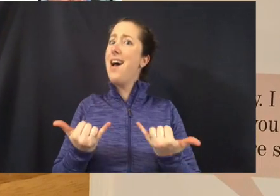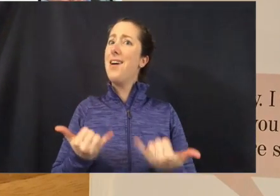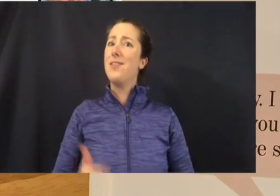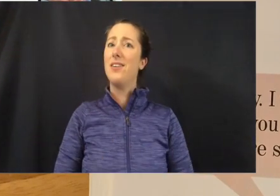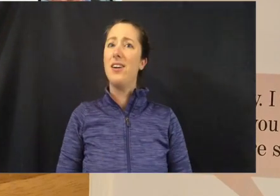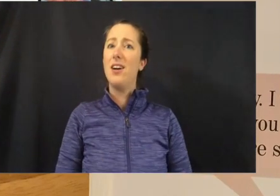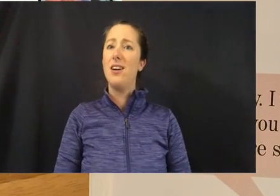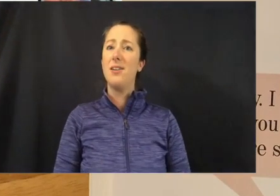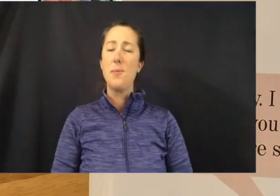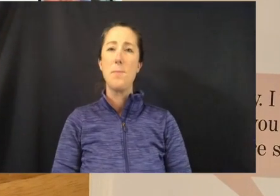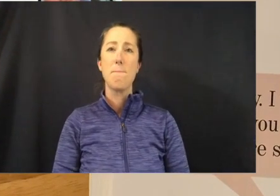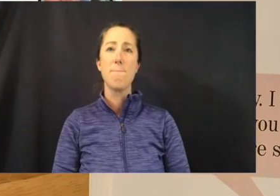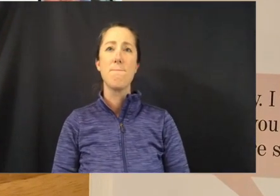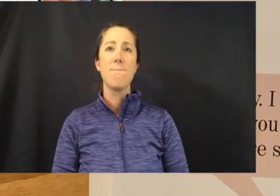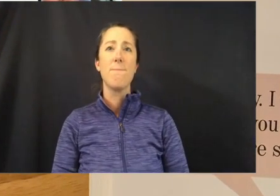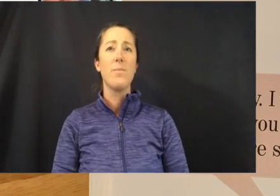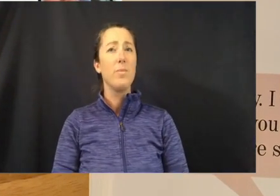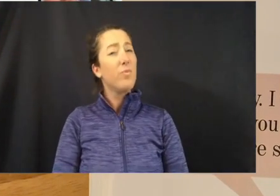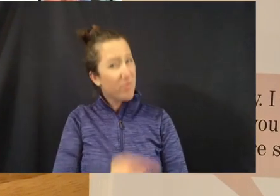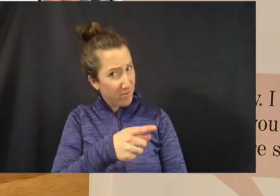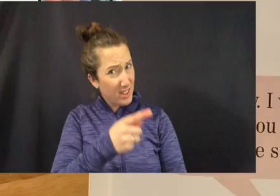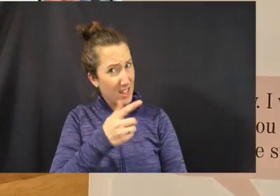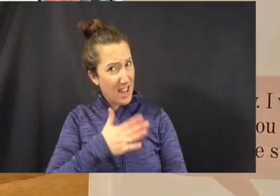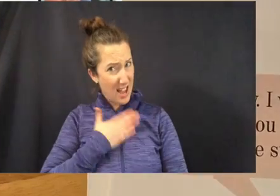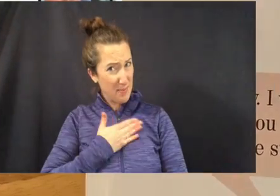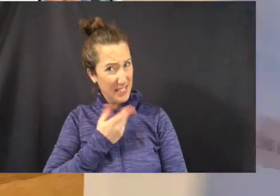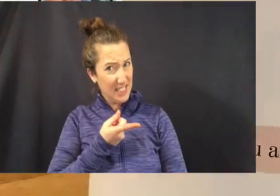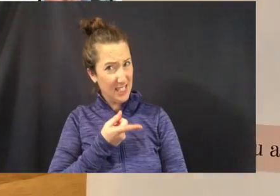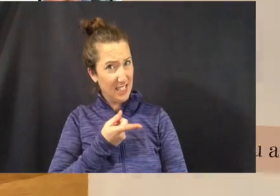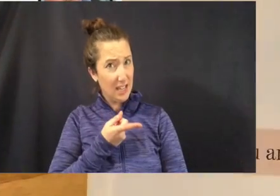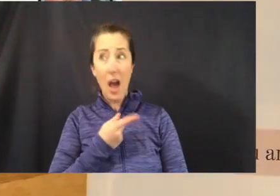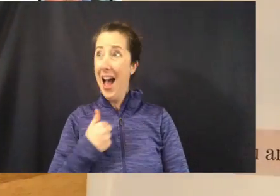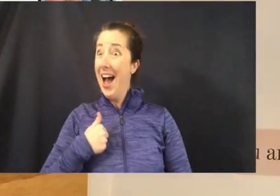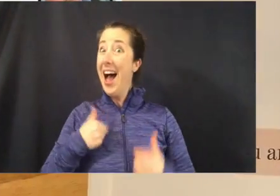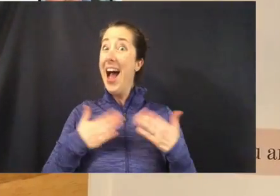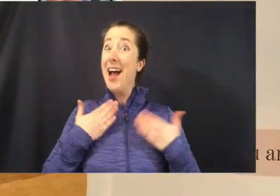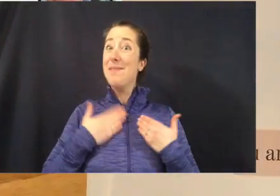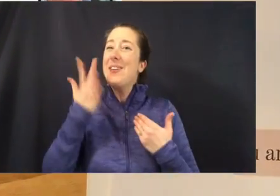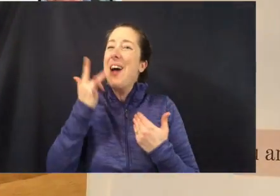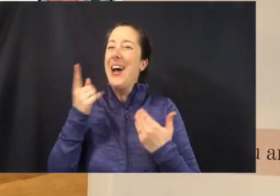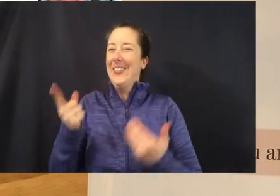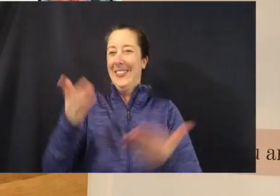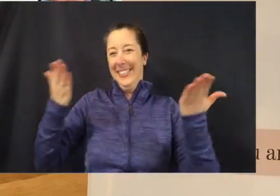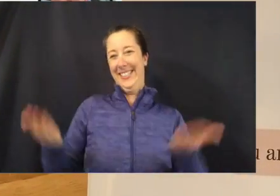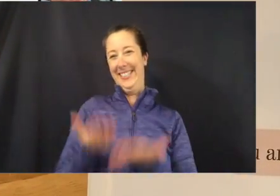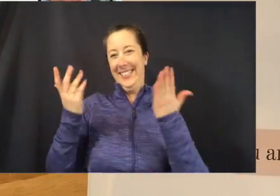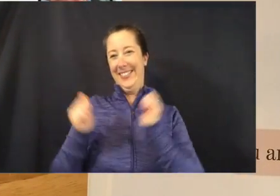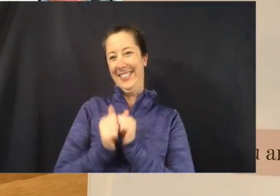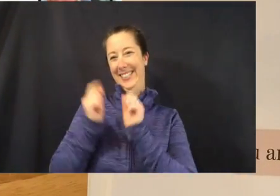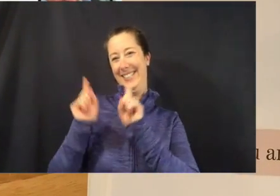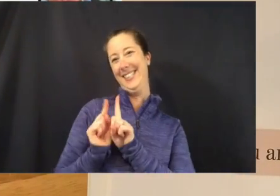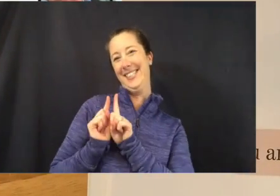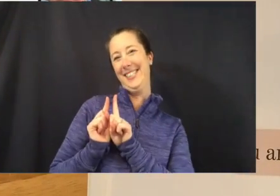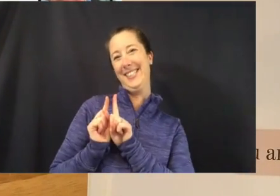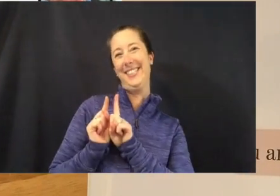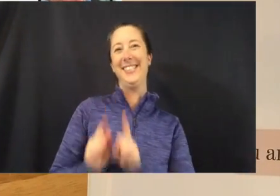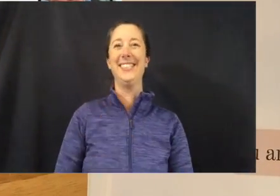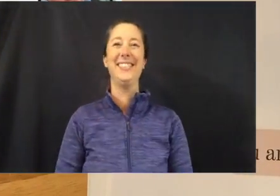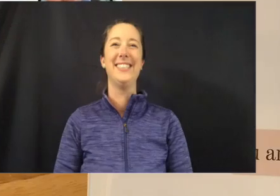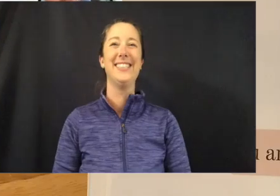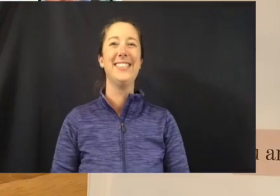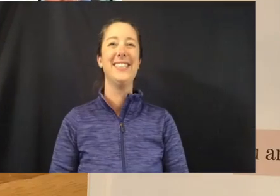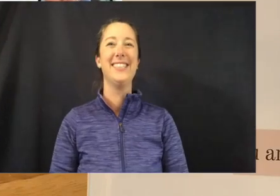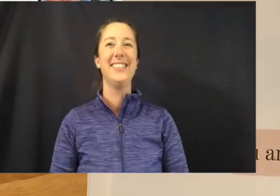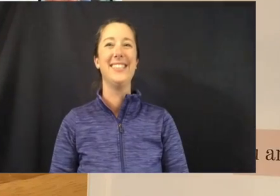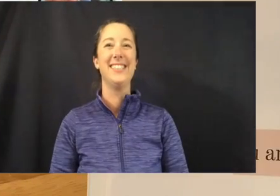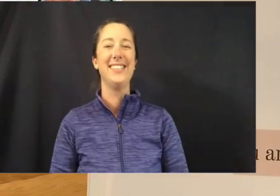I am happy. Maintenant, je suis content de te voir. You are happy? I am happy because you are here. Je